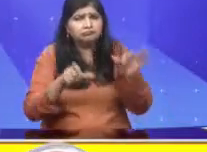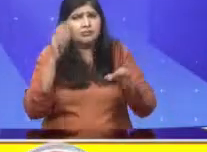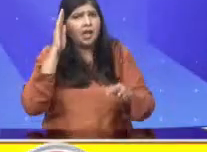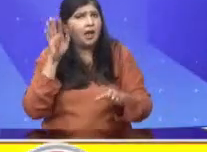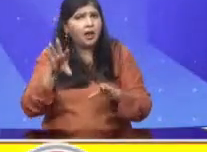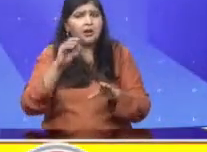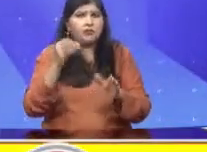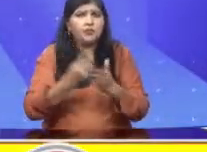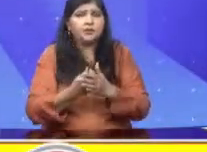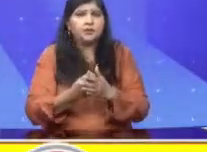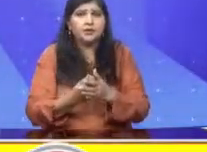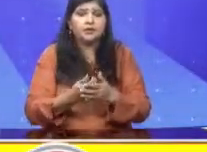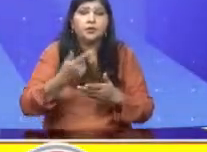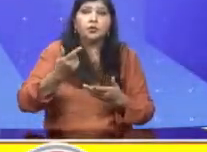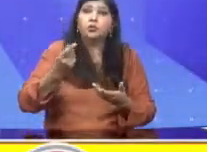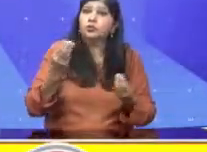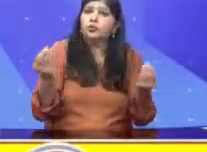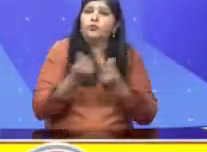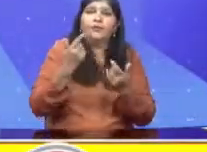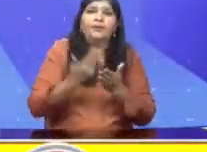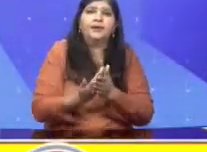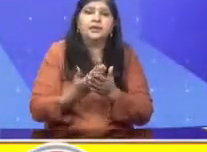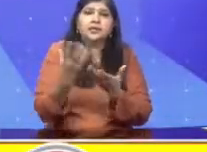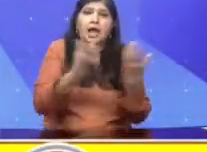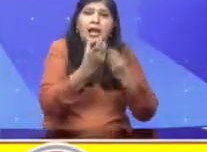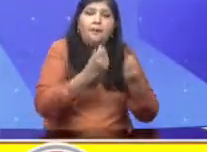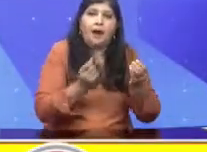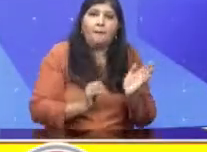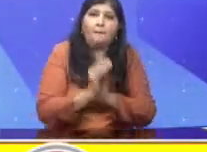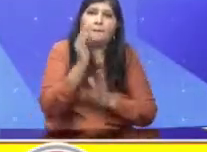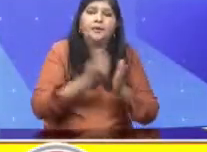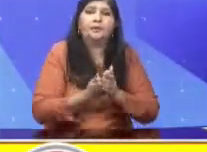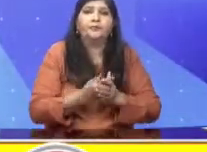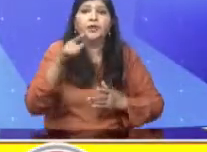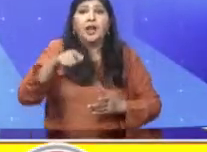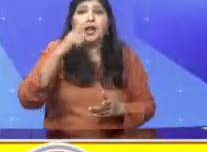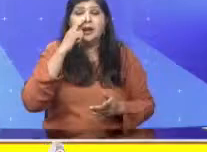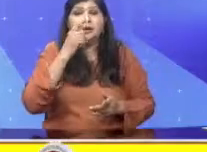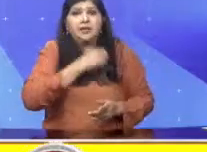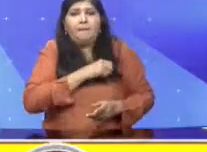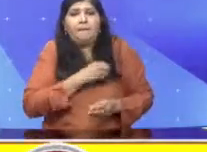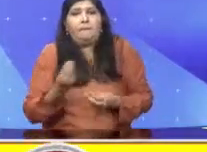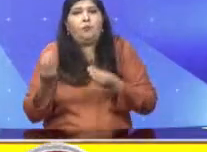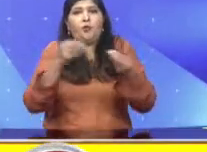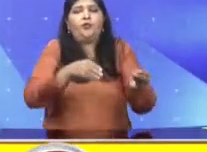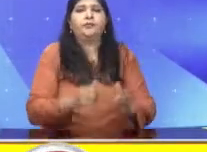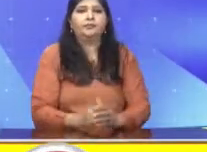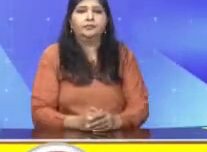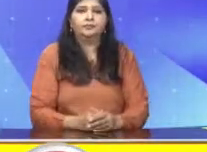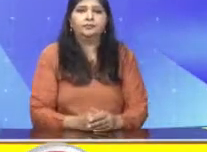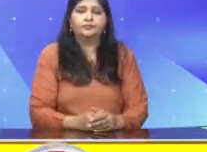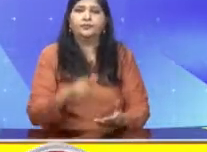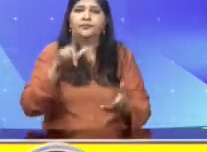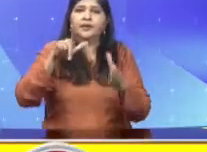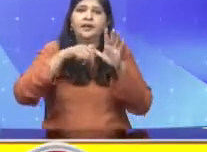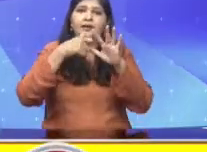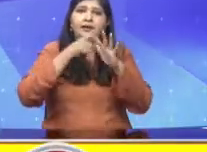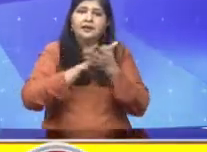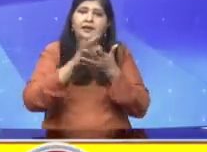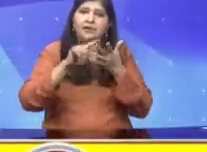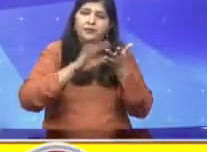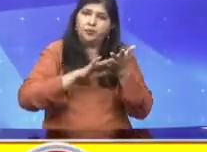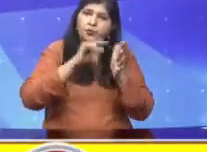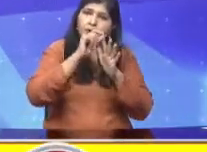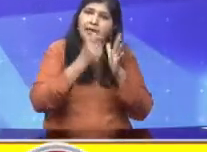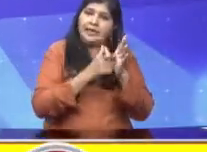आटे के बारे में पता चला तो उसकी डिमांड भी भड़ी और इन महिलाओं के आमंदी भी। लखिमपूर खिरी की तरह